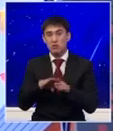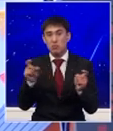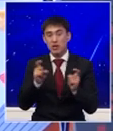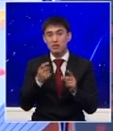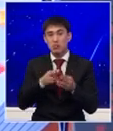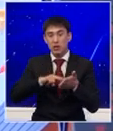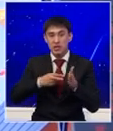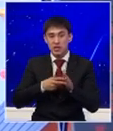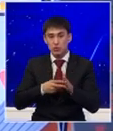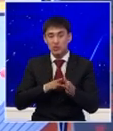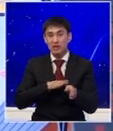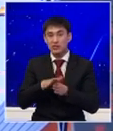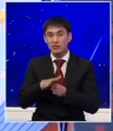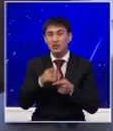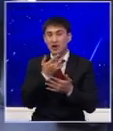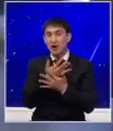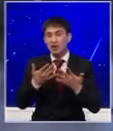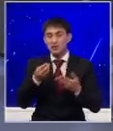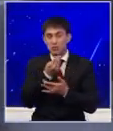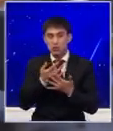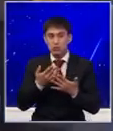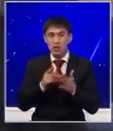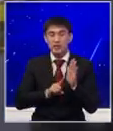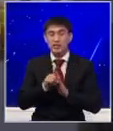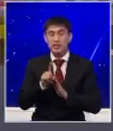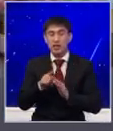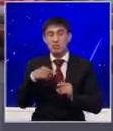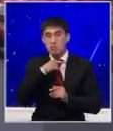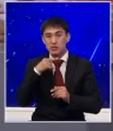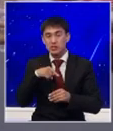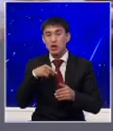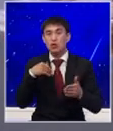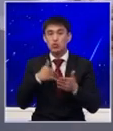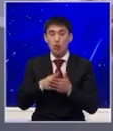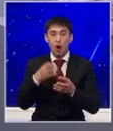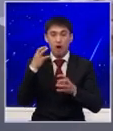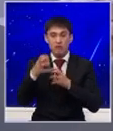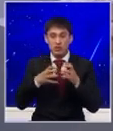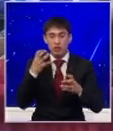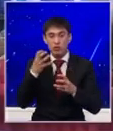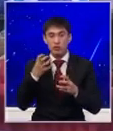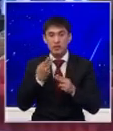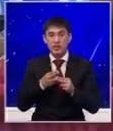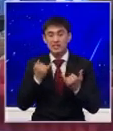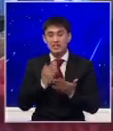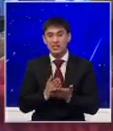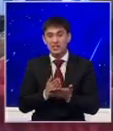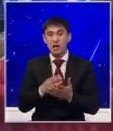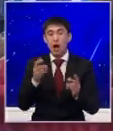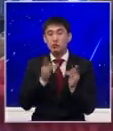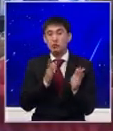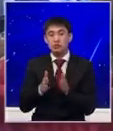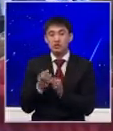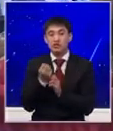где планируется реализовывать разную продукцию, начиная от мяса и заканчивая овощами и фруктами. Есть здесь даже общежитие